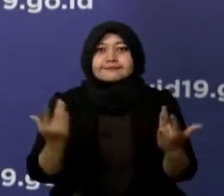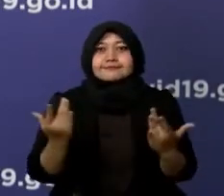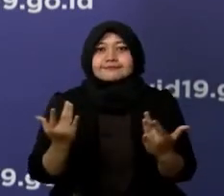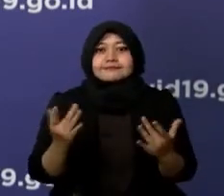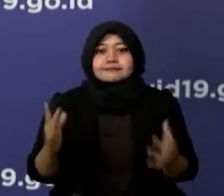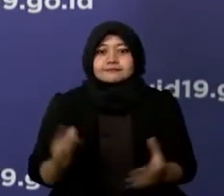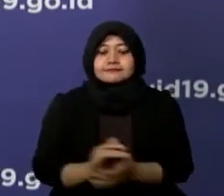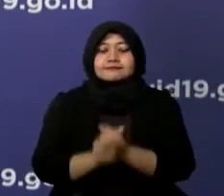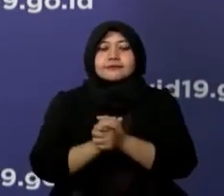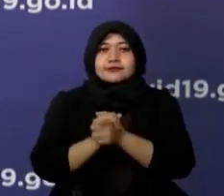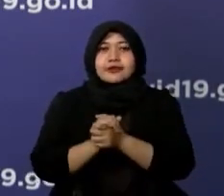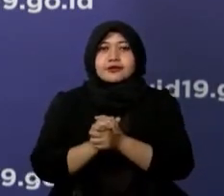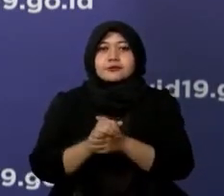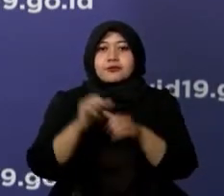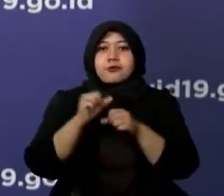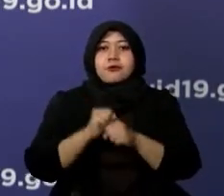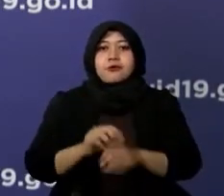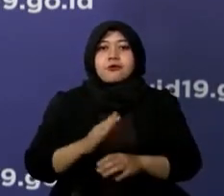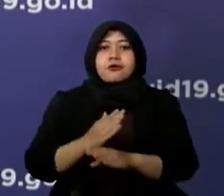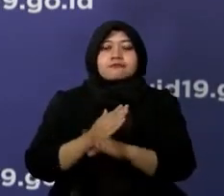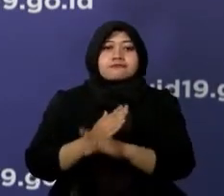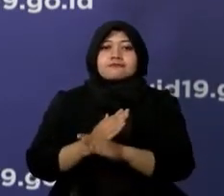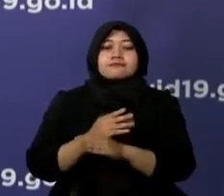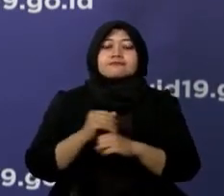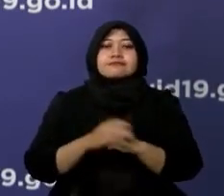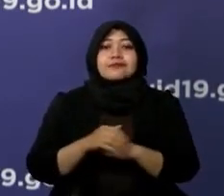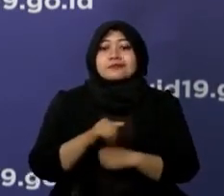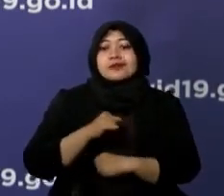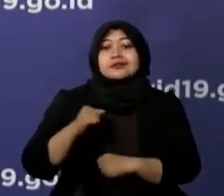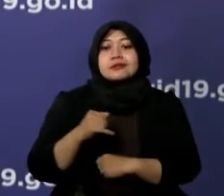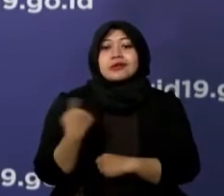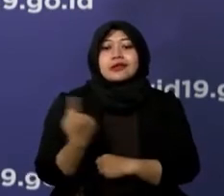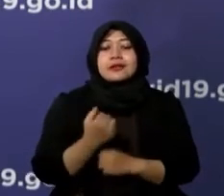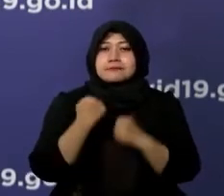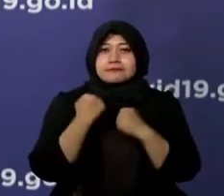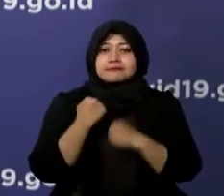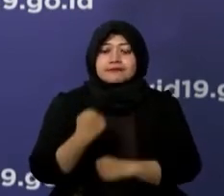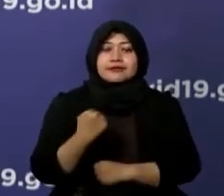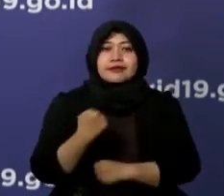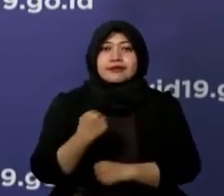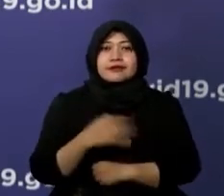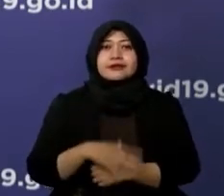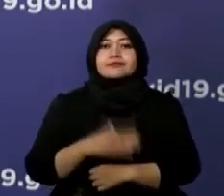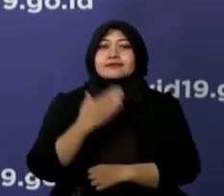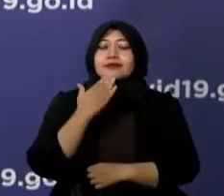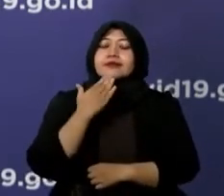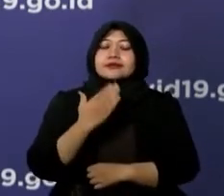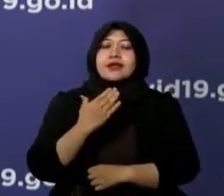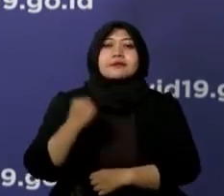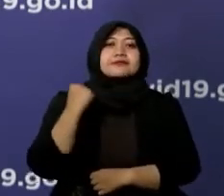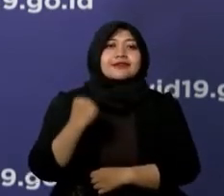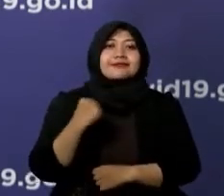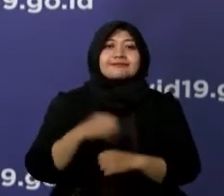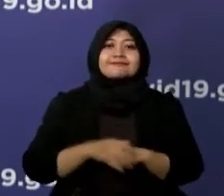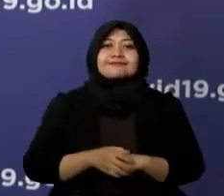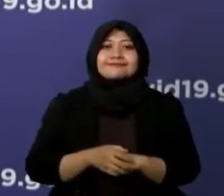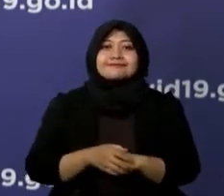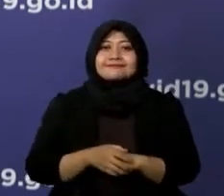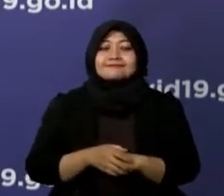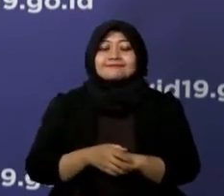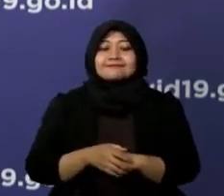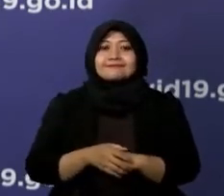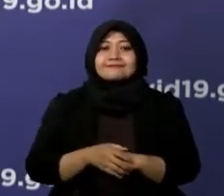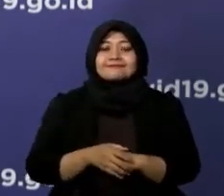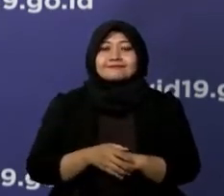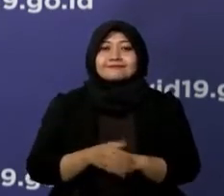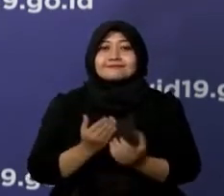masyarakat bersatu melawan COVID-19. Bersama kita bisa, dan salam sehat dari saya. Untuk